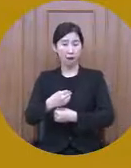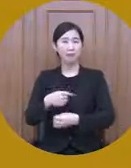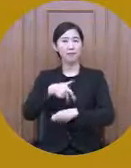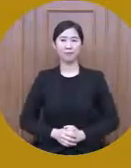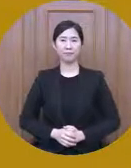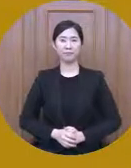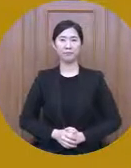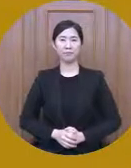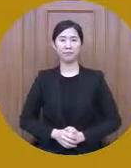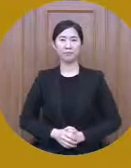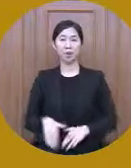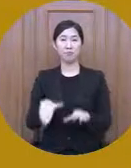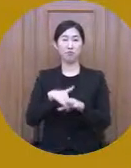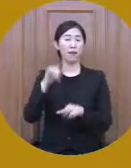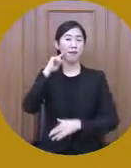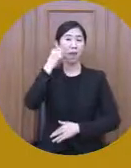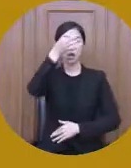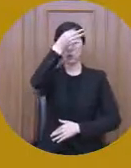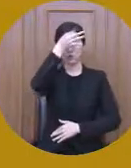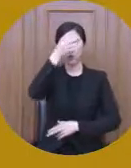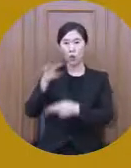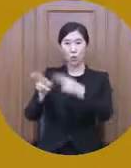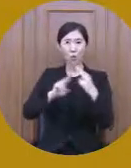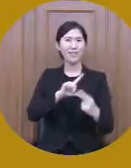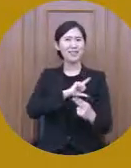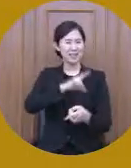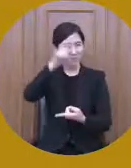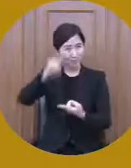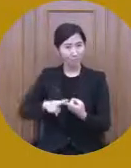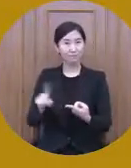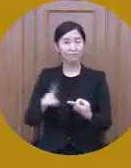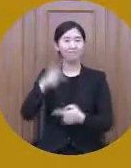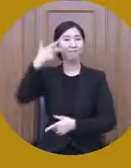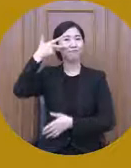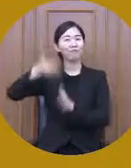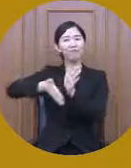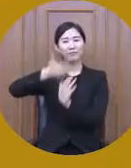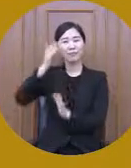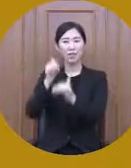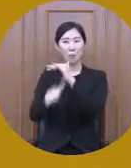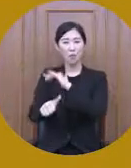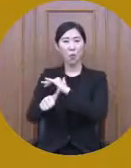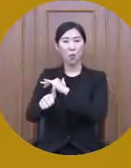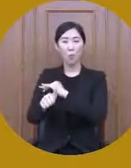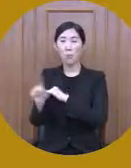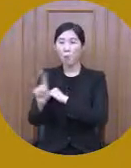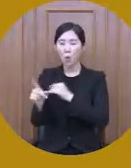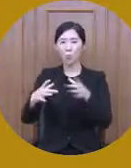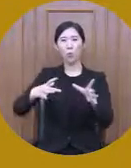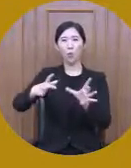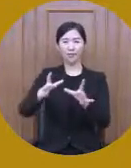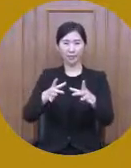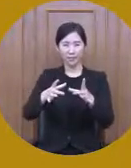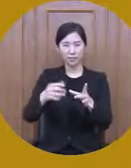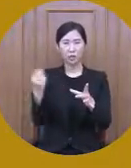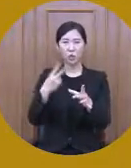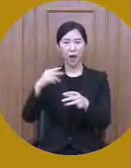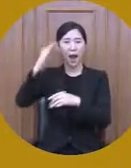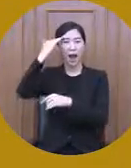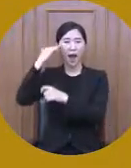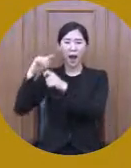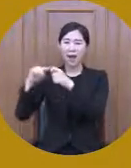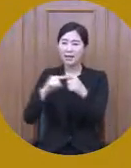설계하겠습니다. 문화예술교라는 이름에 걸맞게 여주시의 대표 문화예술 소재인 도자기와 한글을 반영한